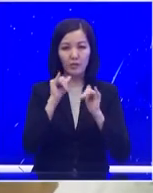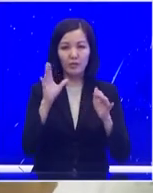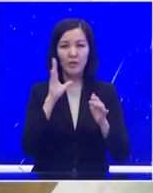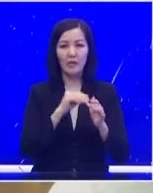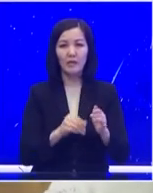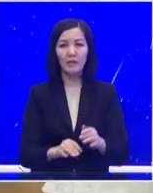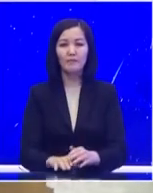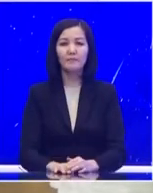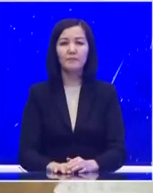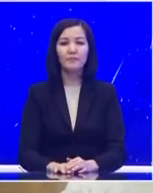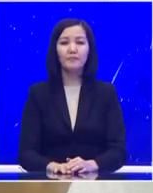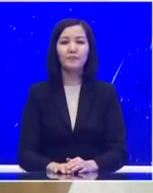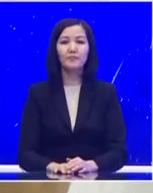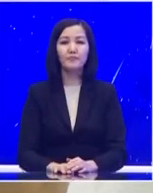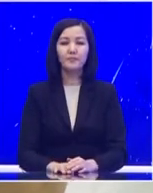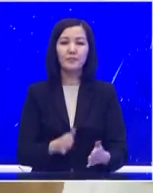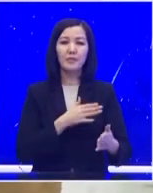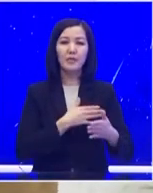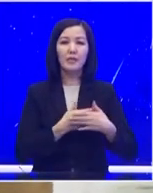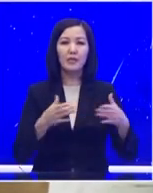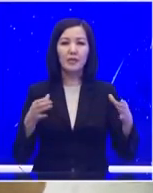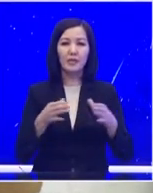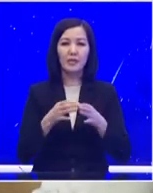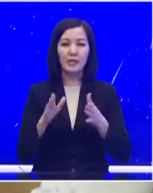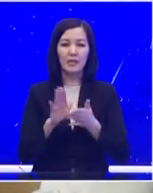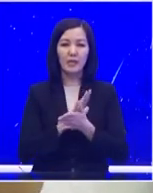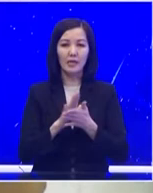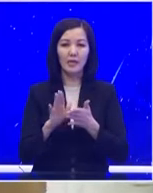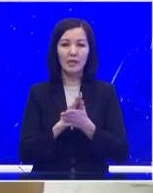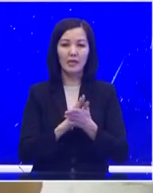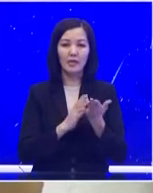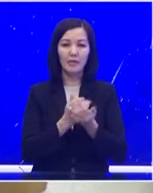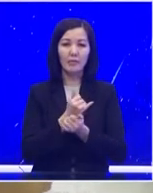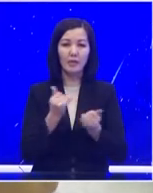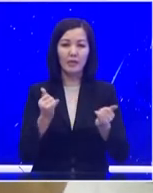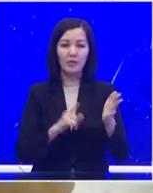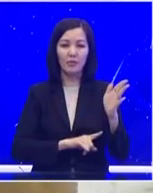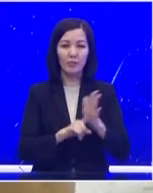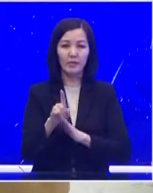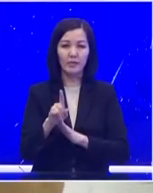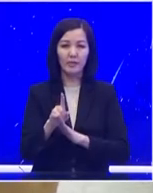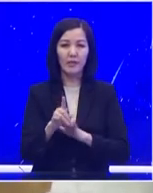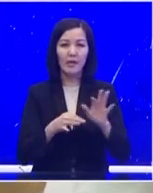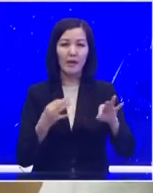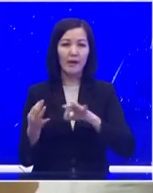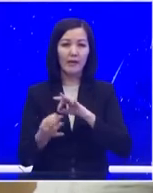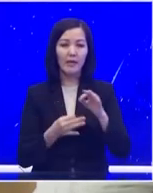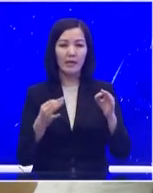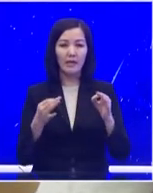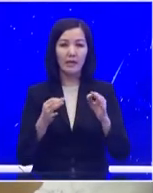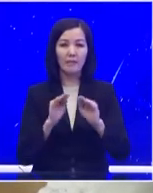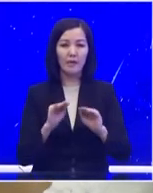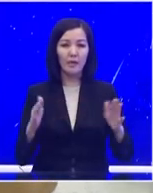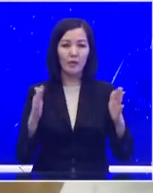Осы Райзап еріктілер тобында 2 жылдан бері еріктілік қызметін атқарып келемін. Айналайын балалар үйінде сабақ беру